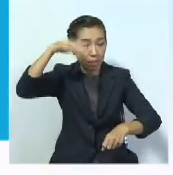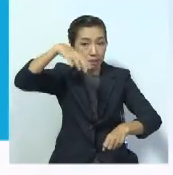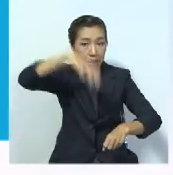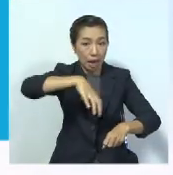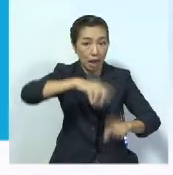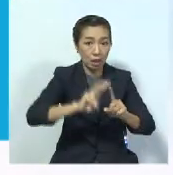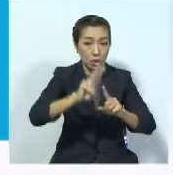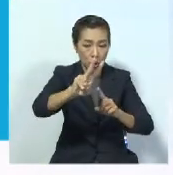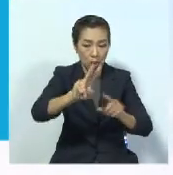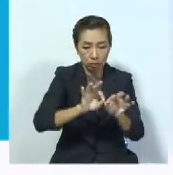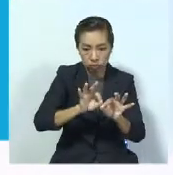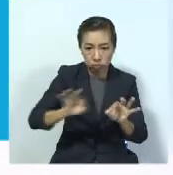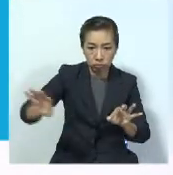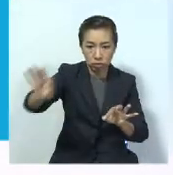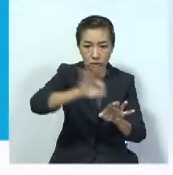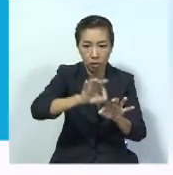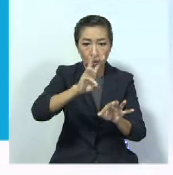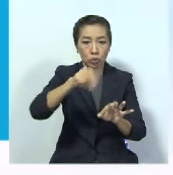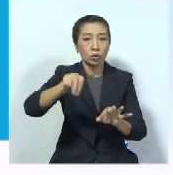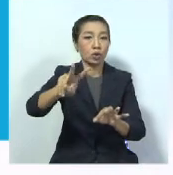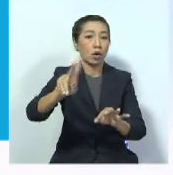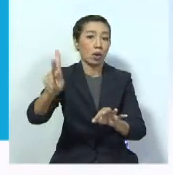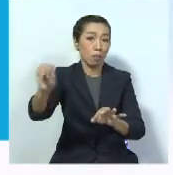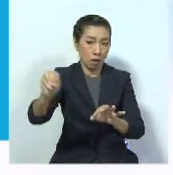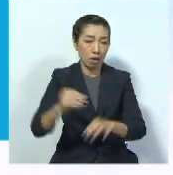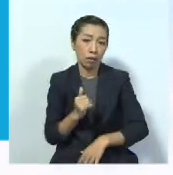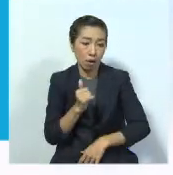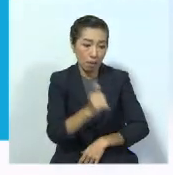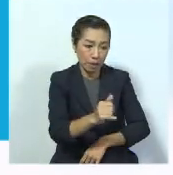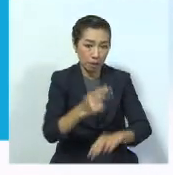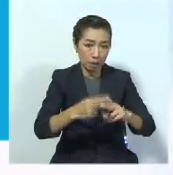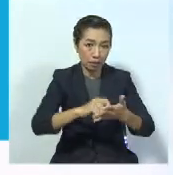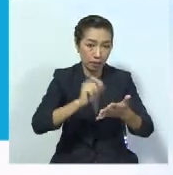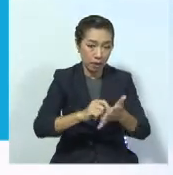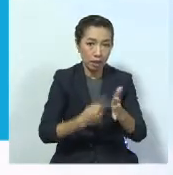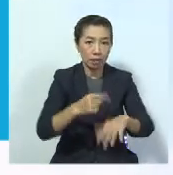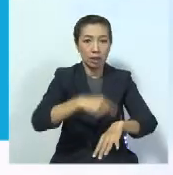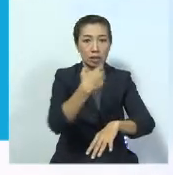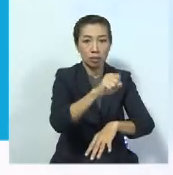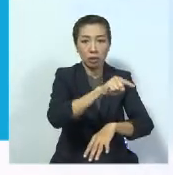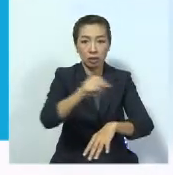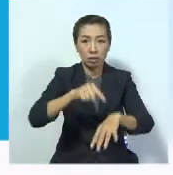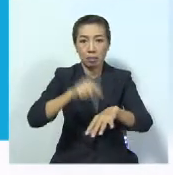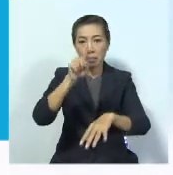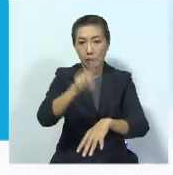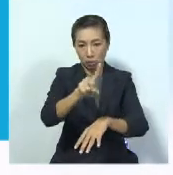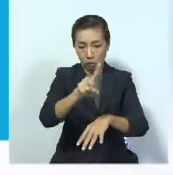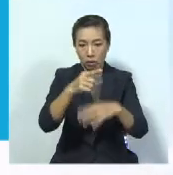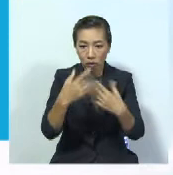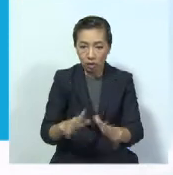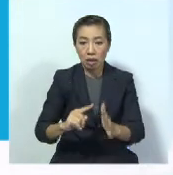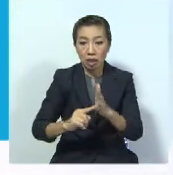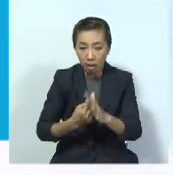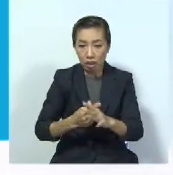2ระยะทาง 6.2 กิโลเมตรลงทะเบียนรายงานตัวตั้งแต่เวลา 10:00 น.ถึง 13:00 น.เริ่มปั่นจักรย